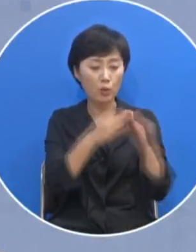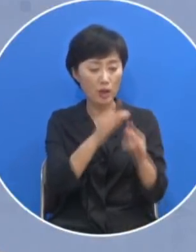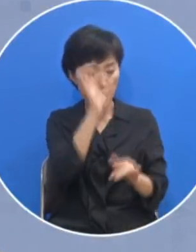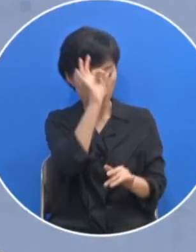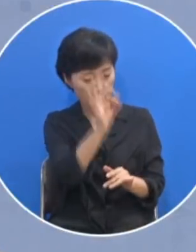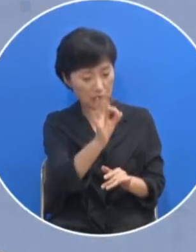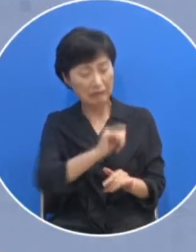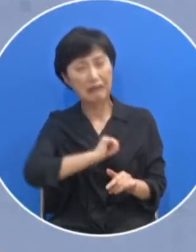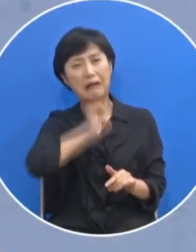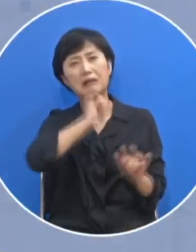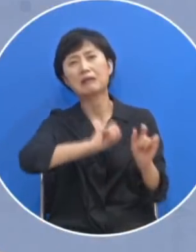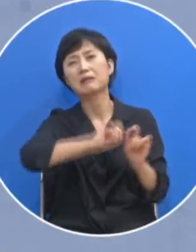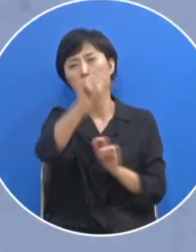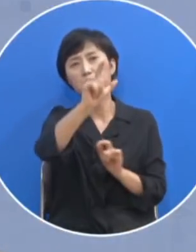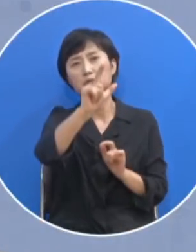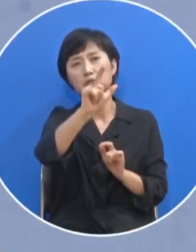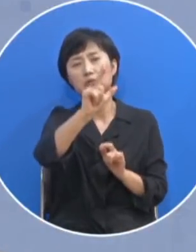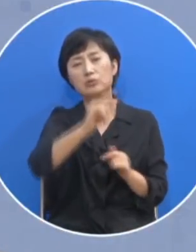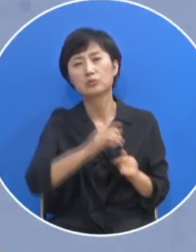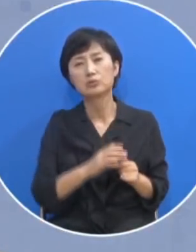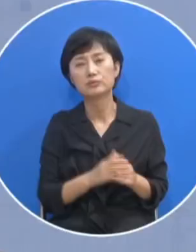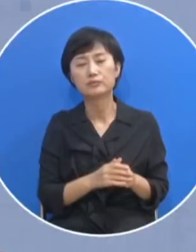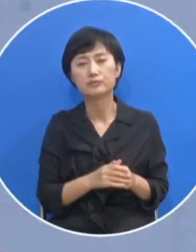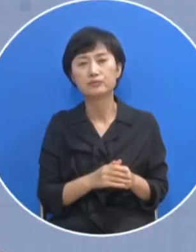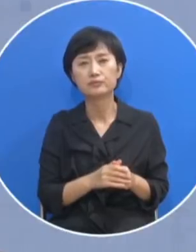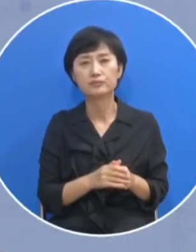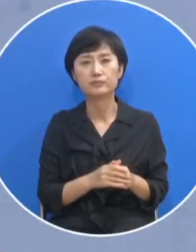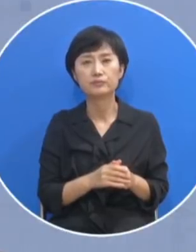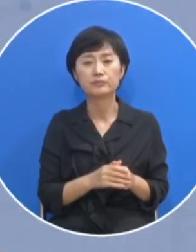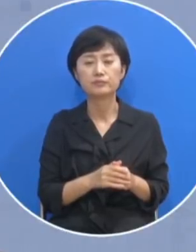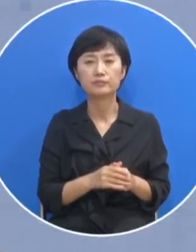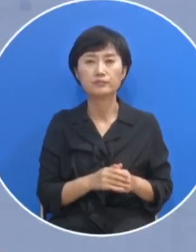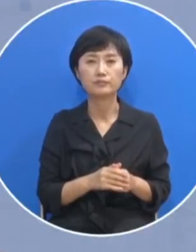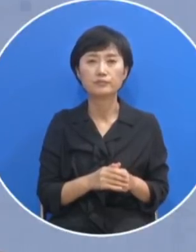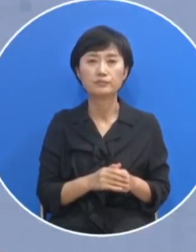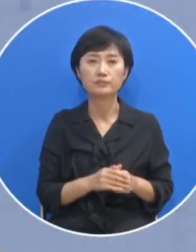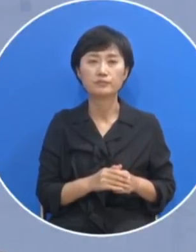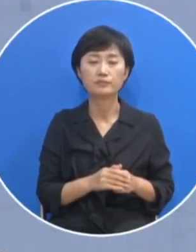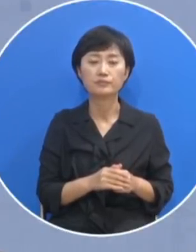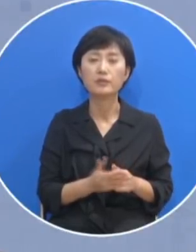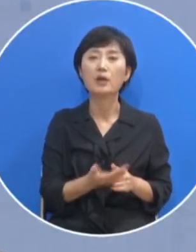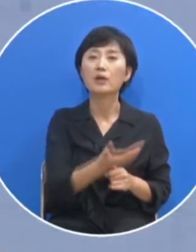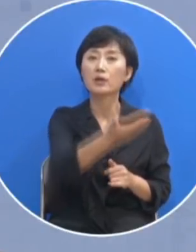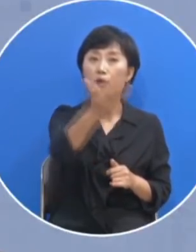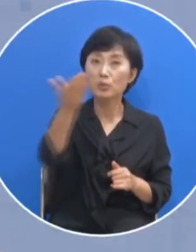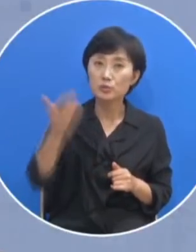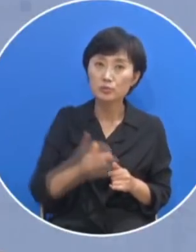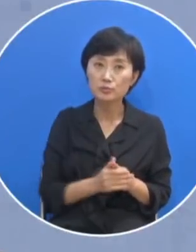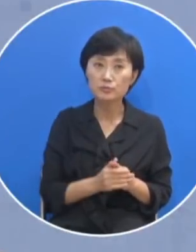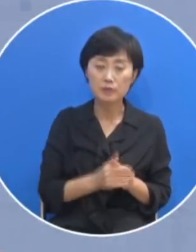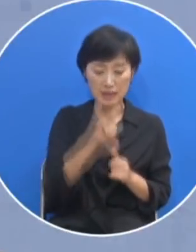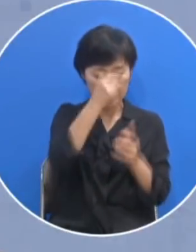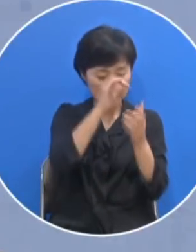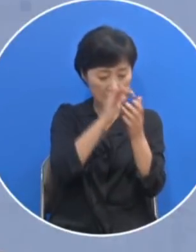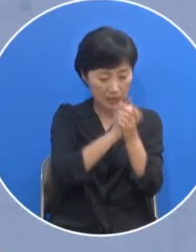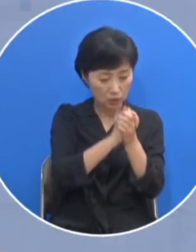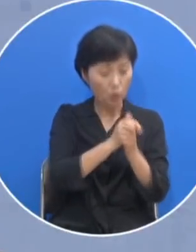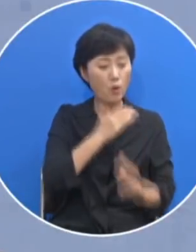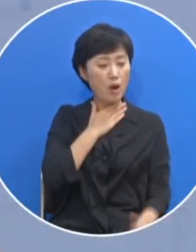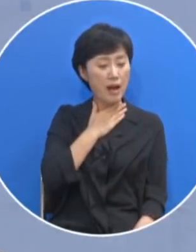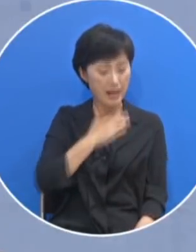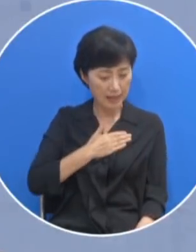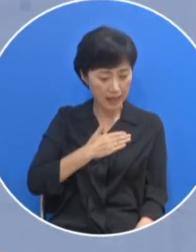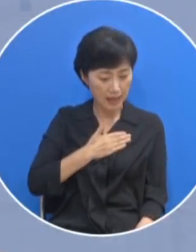쳐가면서 얼 티탄 된 철제 했어 여러분이 기도가 뭔지 알면 기도하면 됩니다